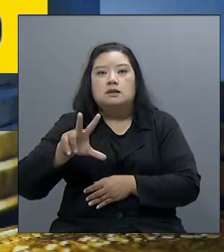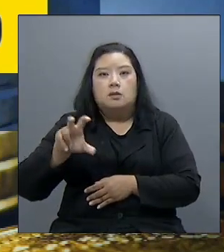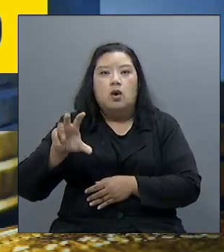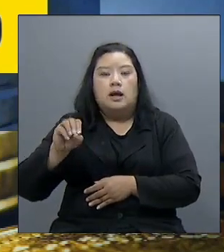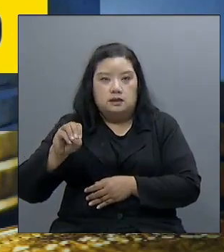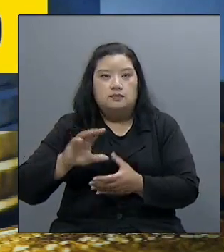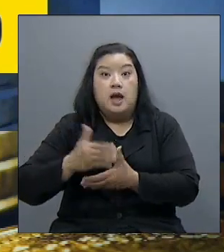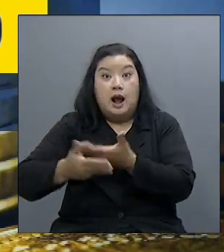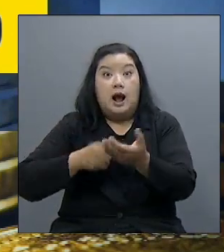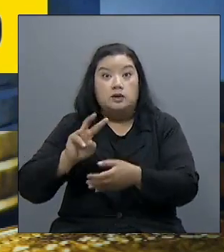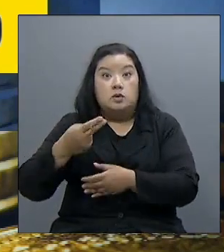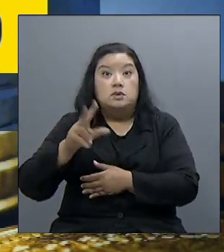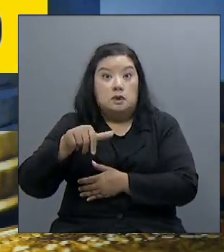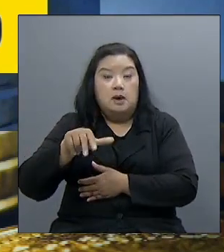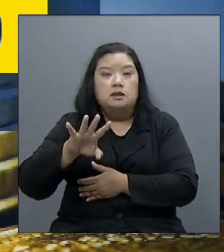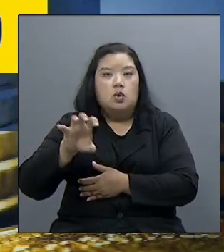ขายออก